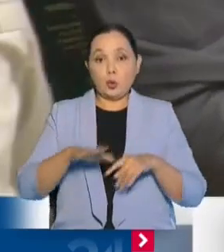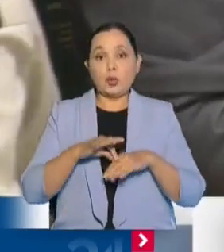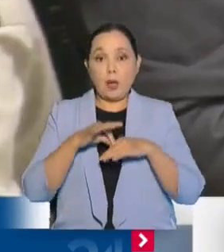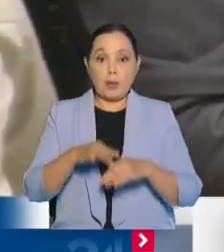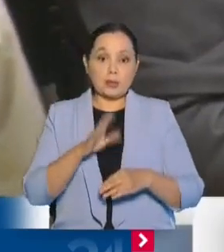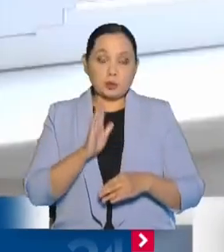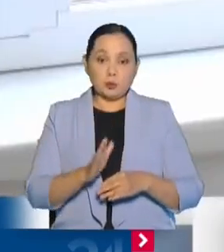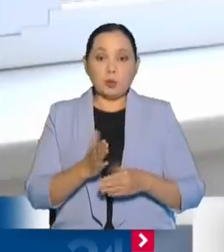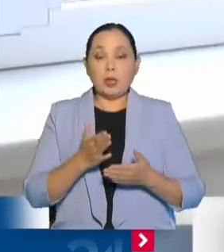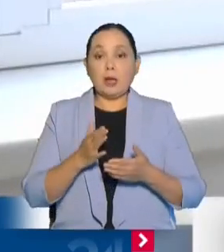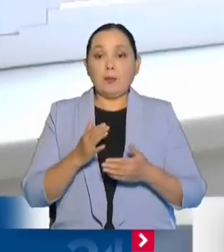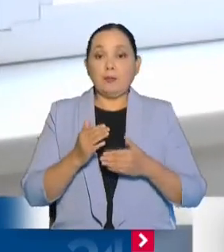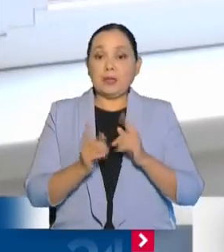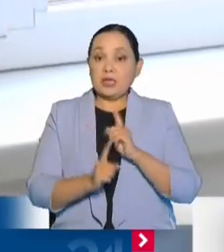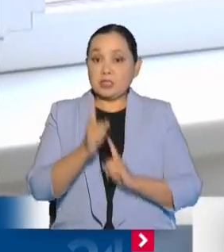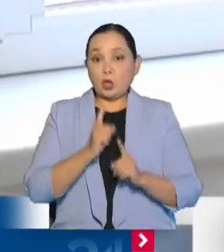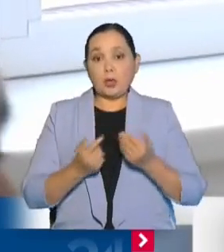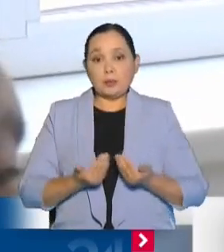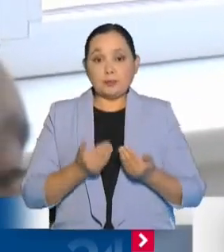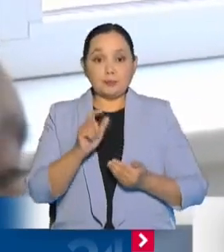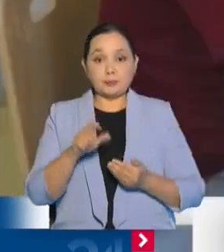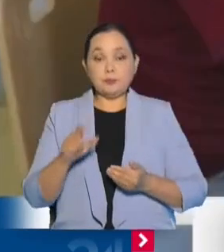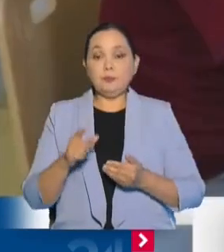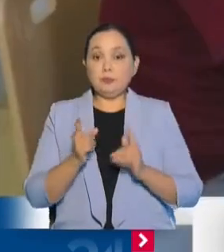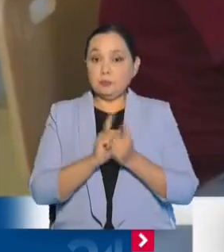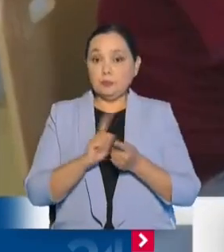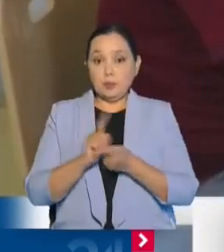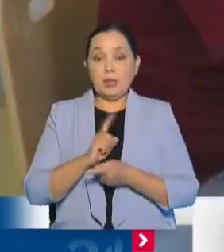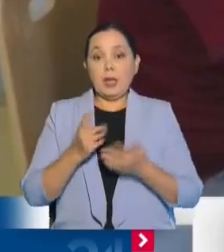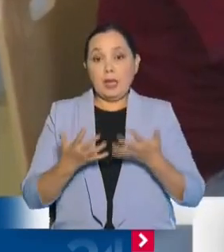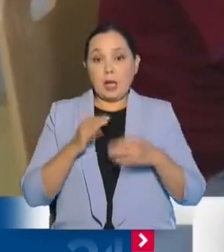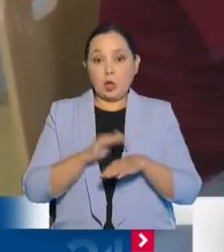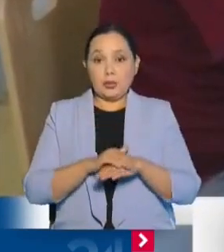oshirilayotgan islohotlarning fuqarolar hayotida bo'y ko'rsatayotganidan yaqqol dalolat beradi.